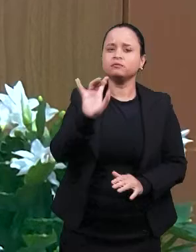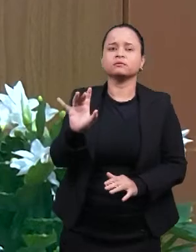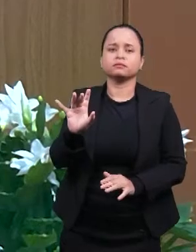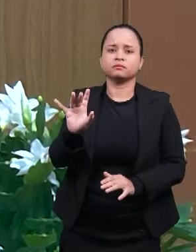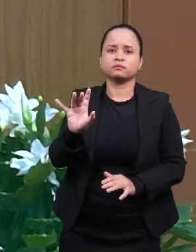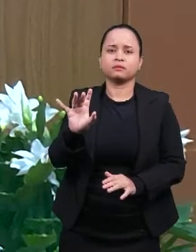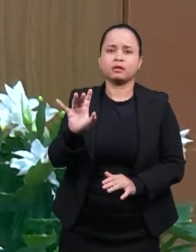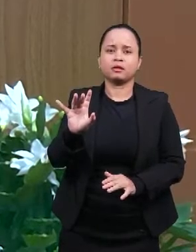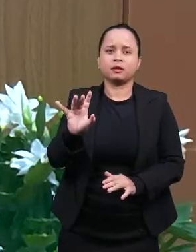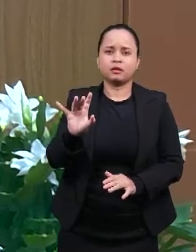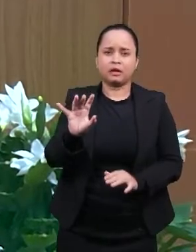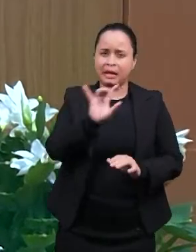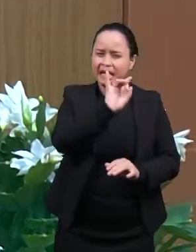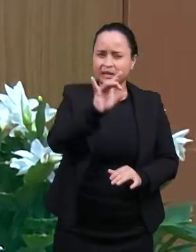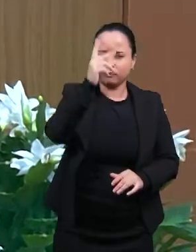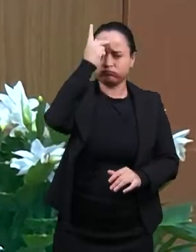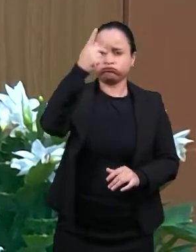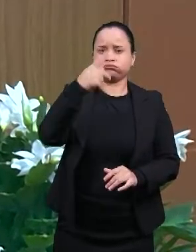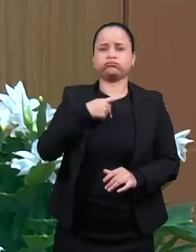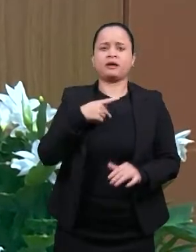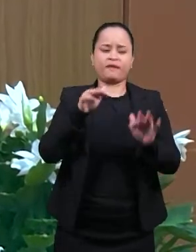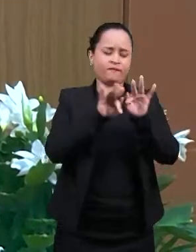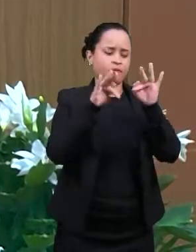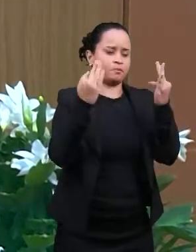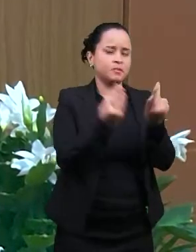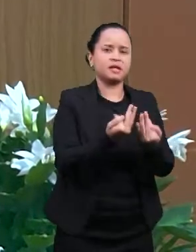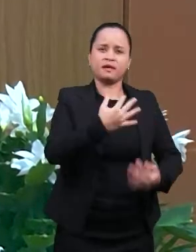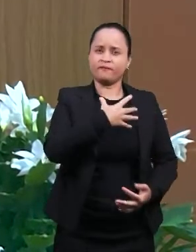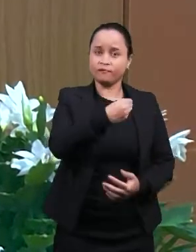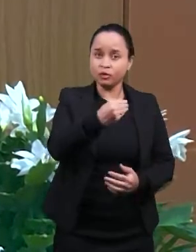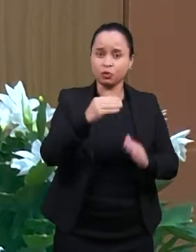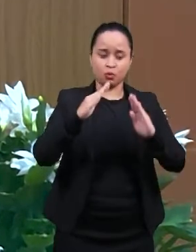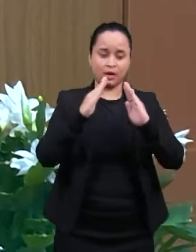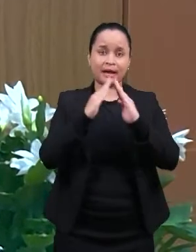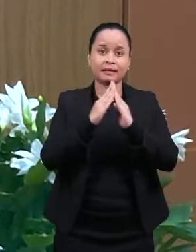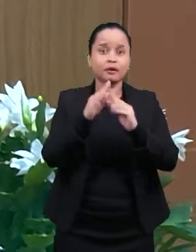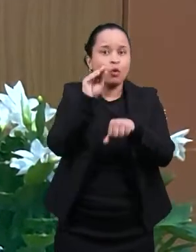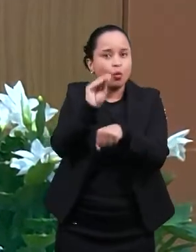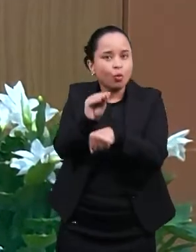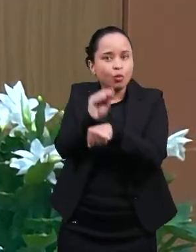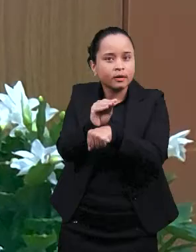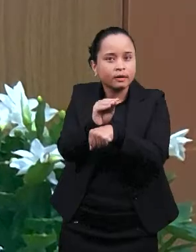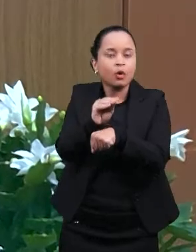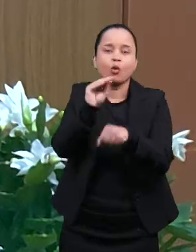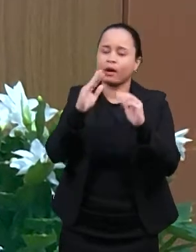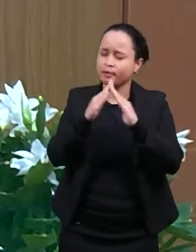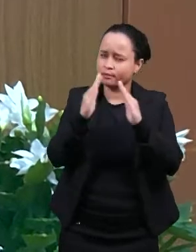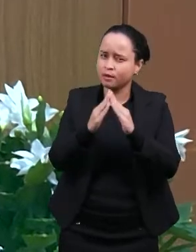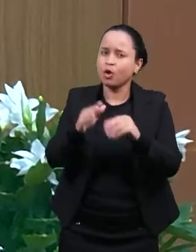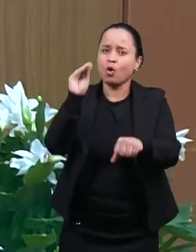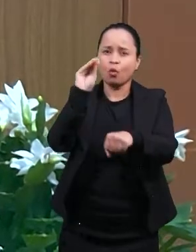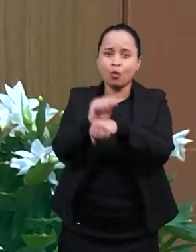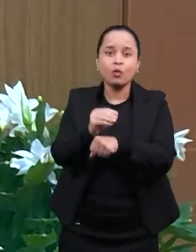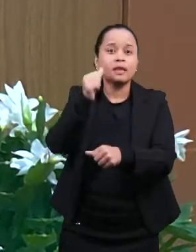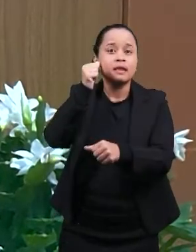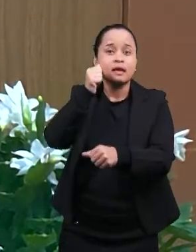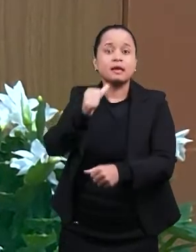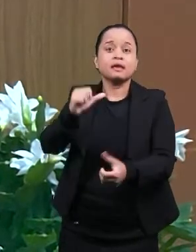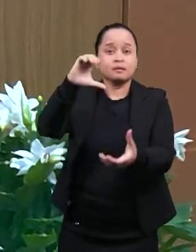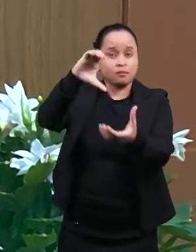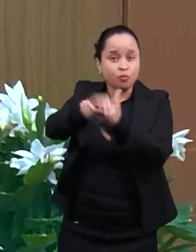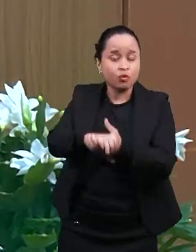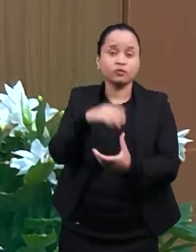каждый из нас должен стоять пред домом своим, пред семьей, пред детьми. Заботьтесь о них. Заботьтесь о